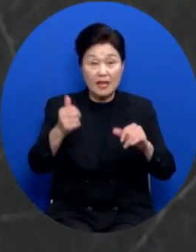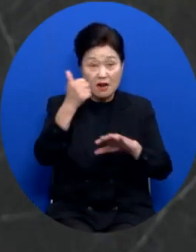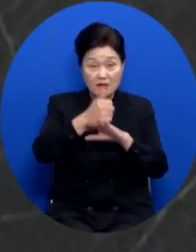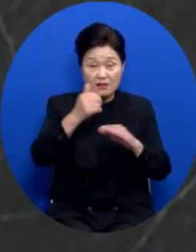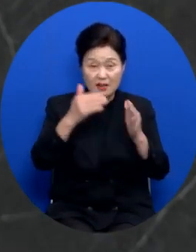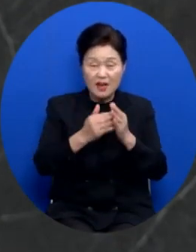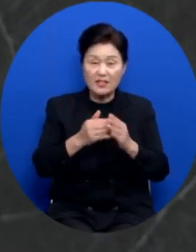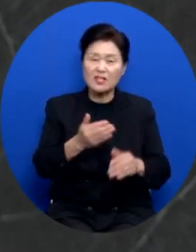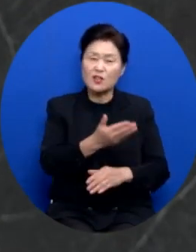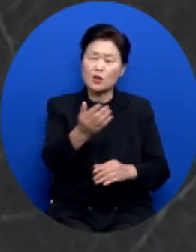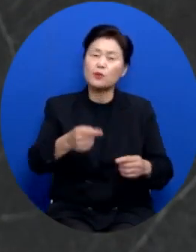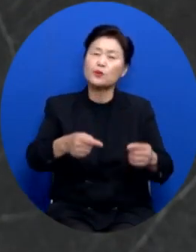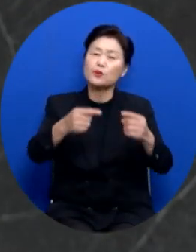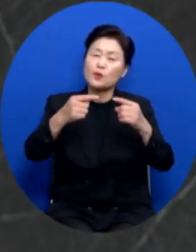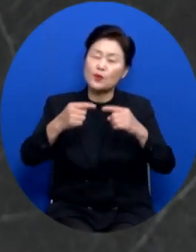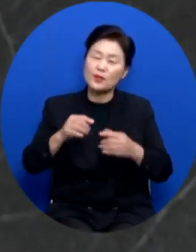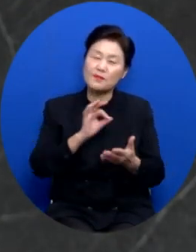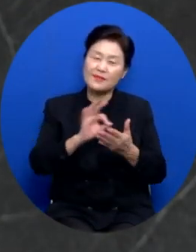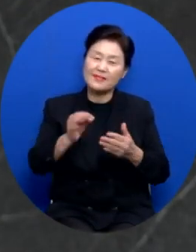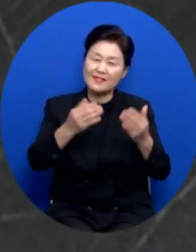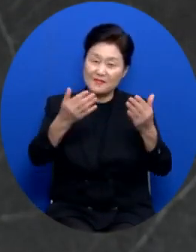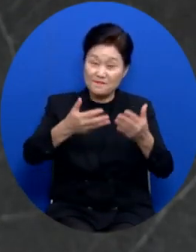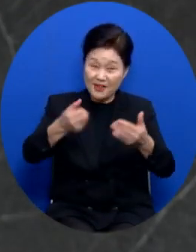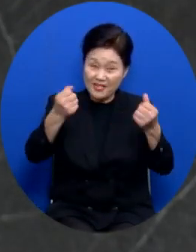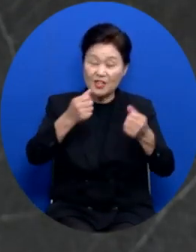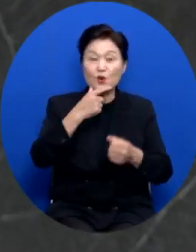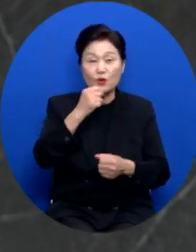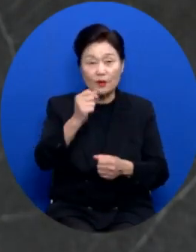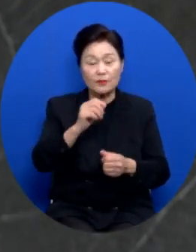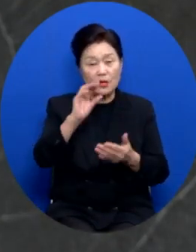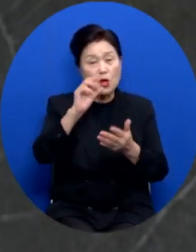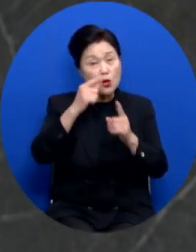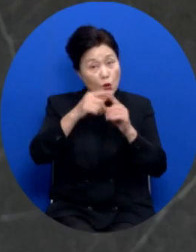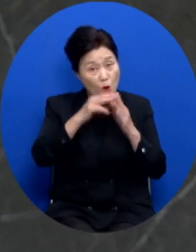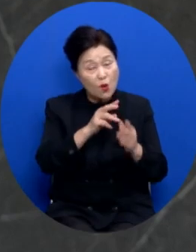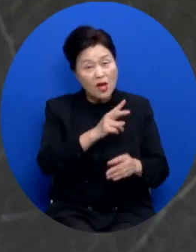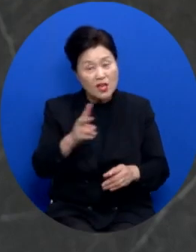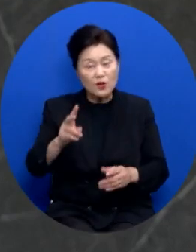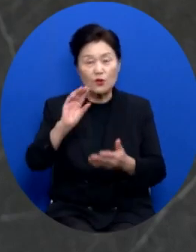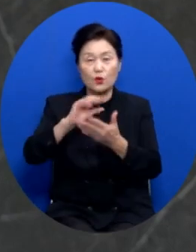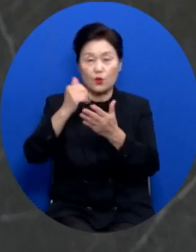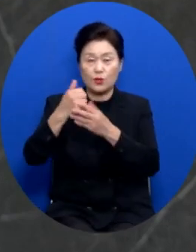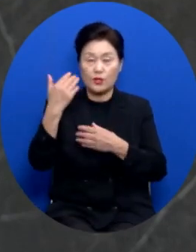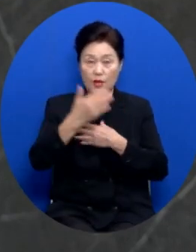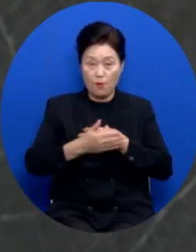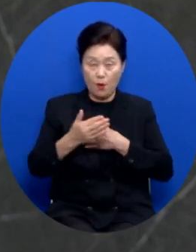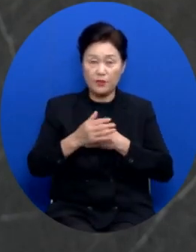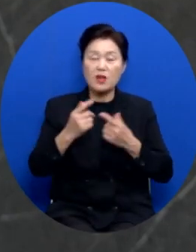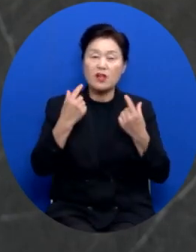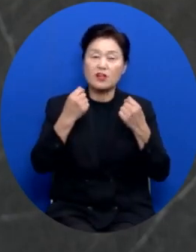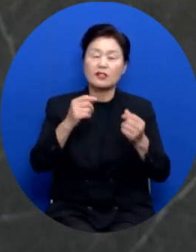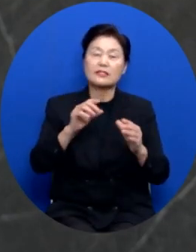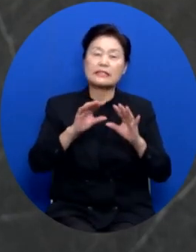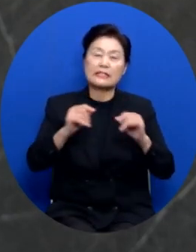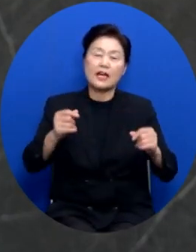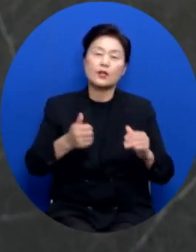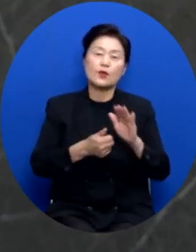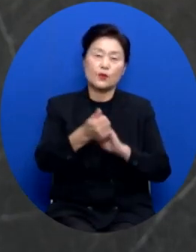동참하셔서 쓰임받기를 바랍니다 교회는 그리스도의 몸이요 여히이 땅의 소망이고